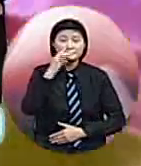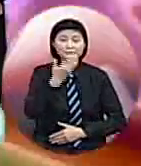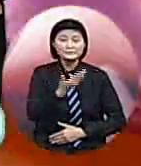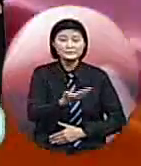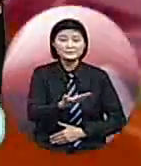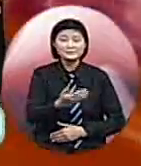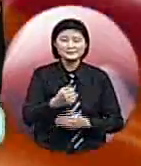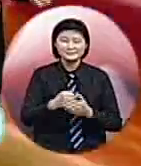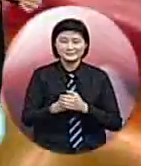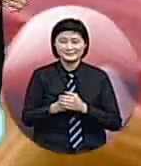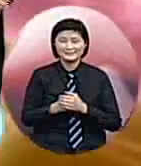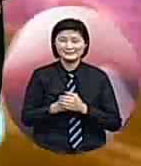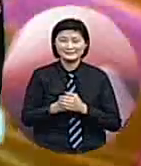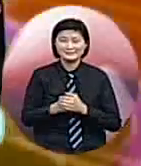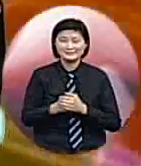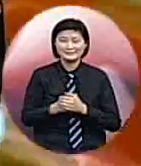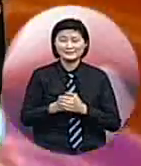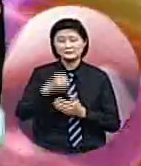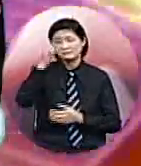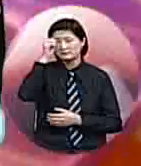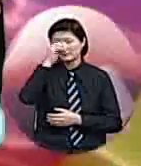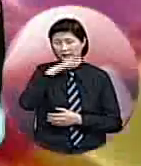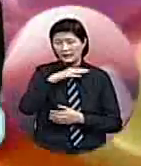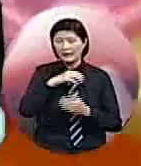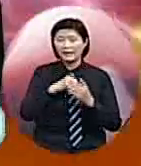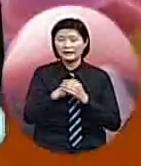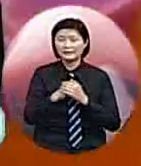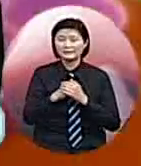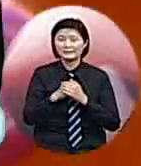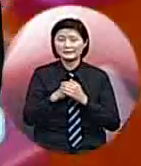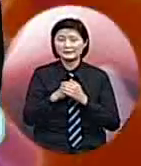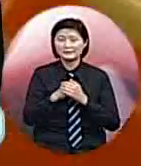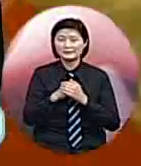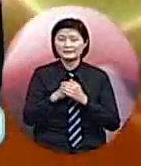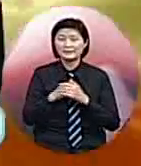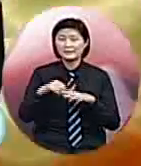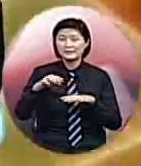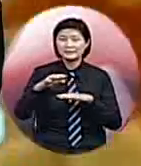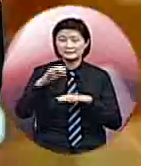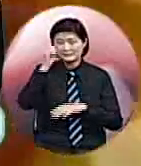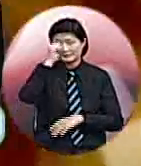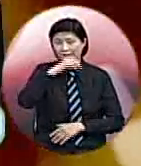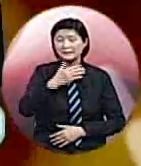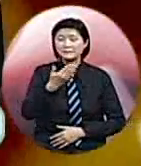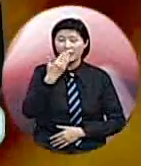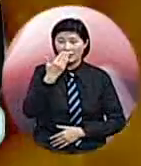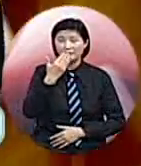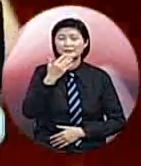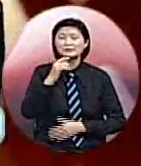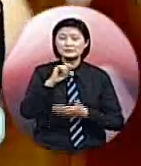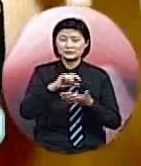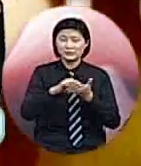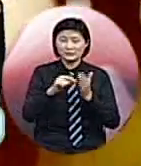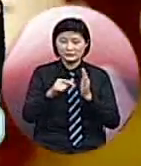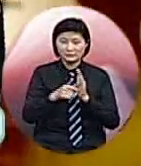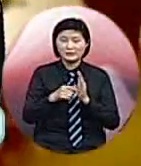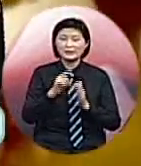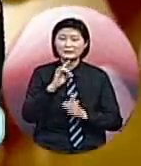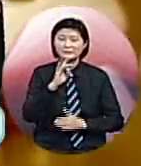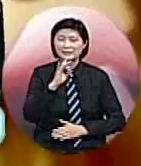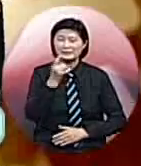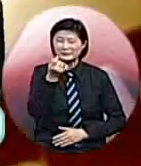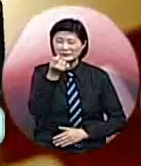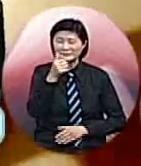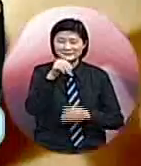뭐 어떤 농사? 댁에서. 아, 그냥 주위에 오락들이 밭 그냥 이제 집에서 먹을 게 좀 이제 채소 같은 거 그런 거 조금